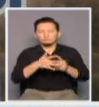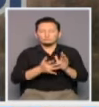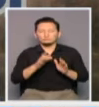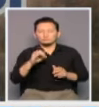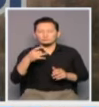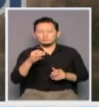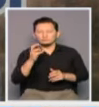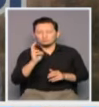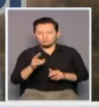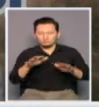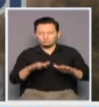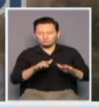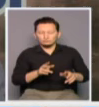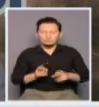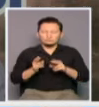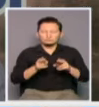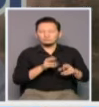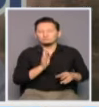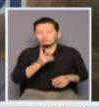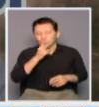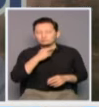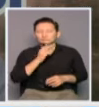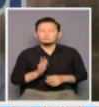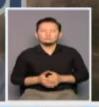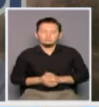Вот участники экспедиции посетят эти сакральные объекты.